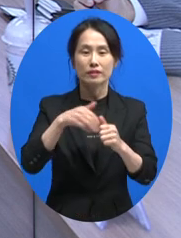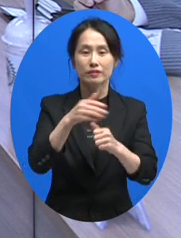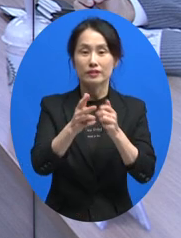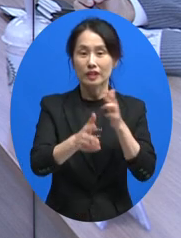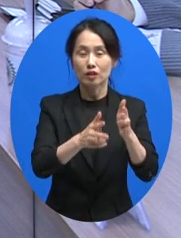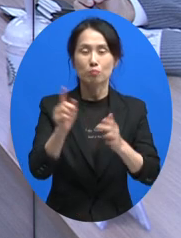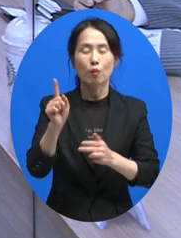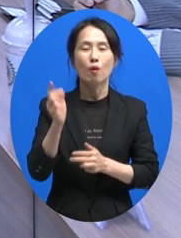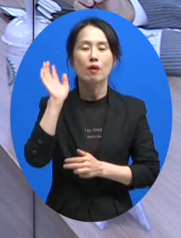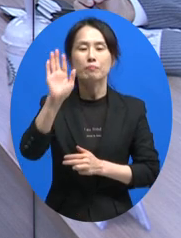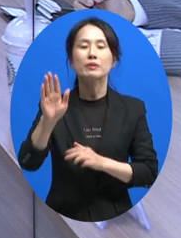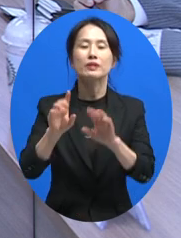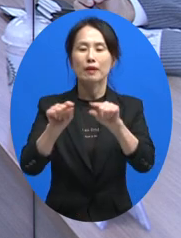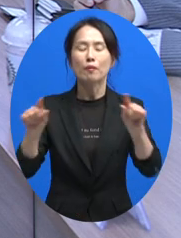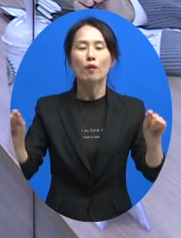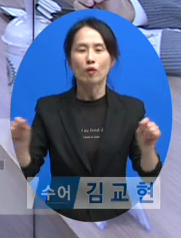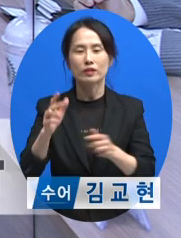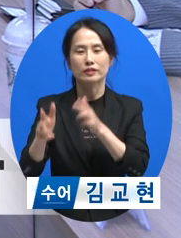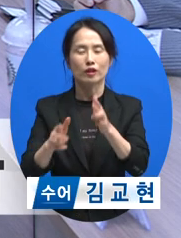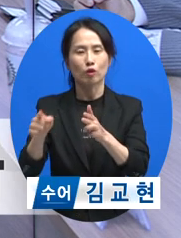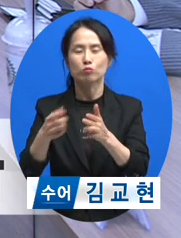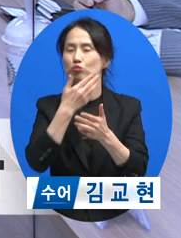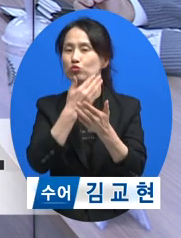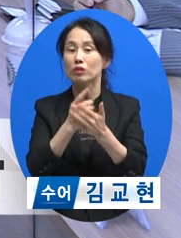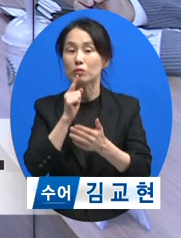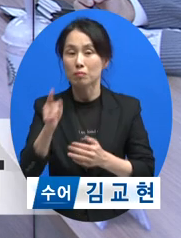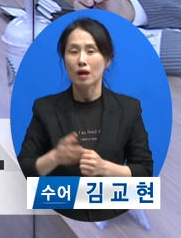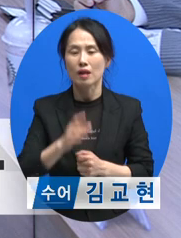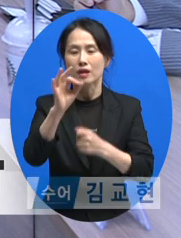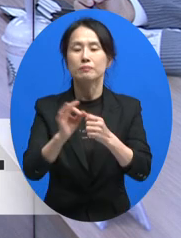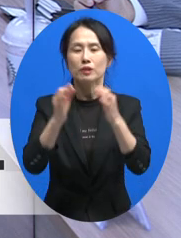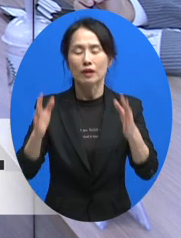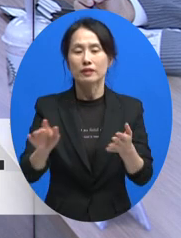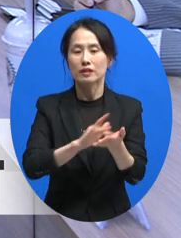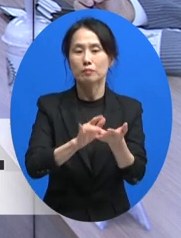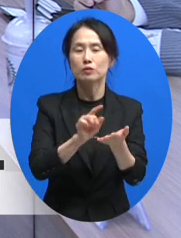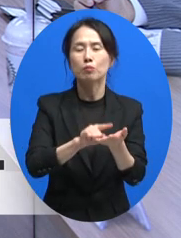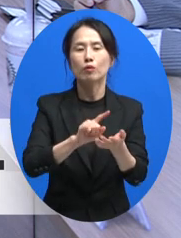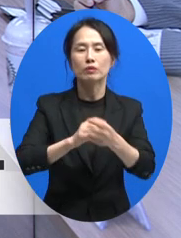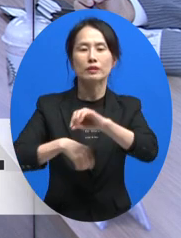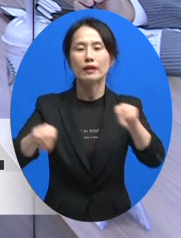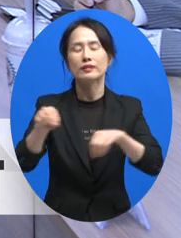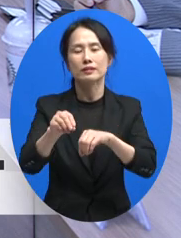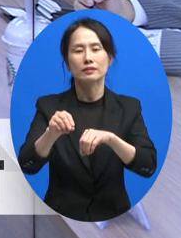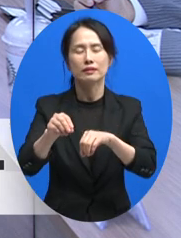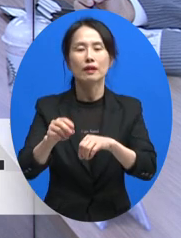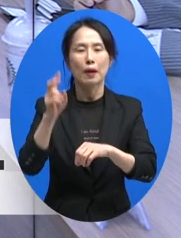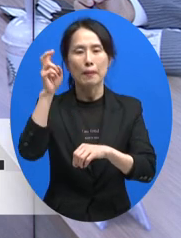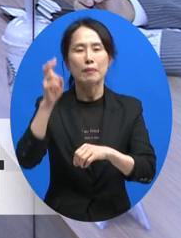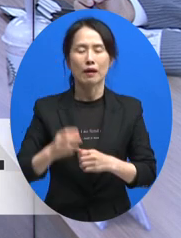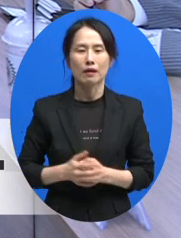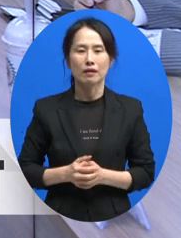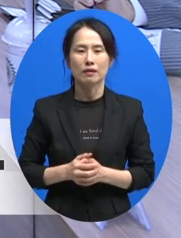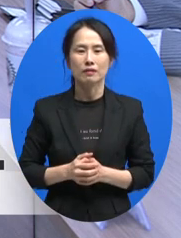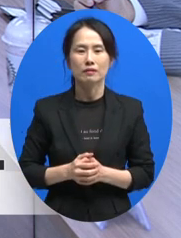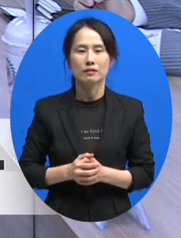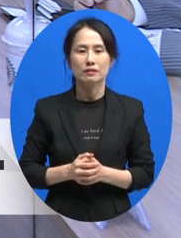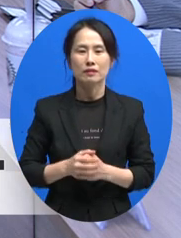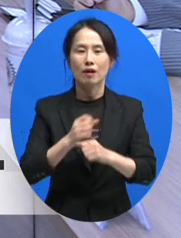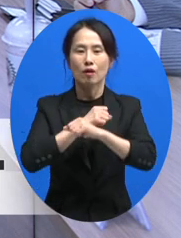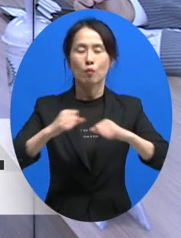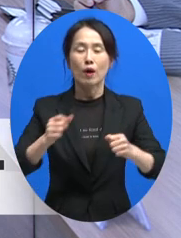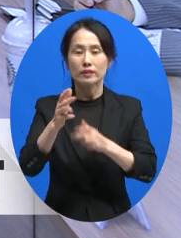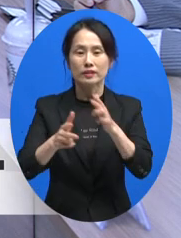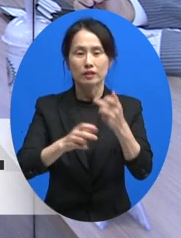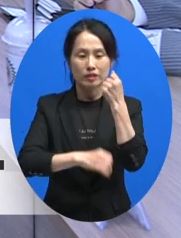확장현실 산업이 미래 먹거리로 손꼽히고 있습니다. 앞으로 10년 안에 스마트폰을 대체하게 될 거란 전망이 나올 정도인데요.